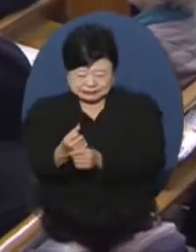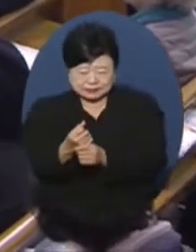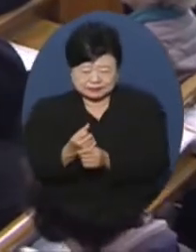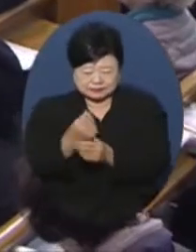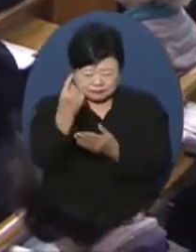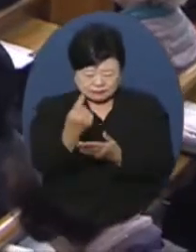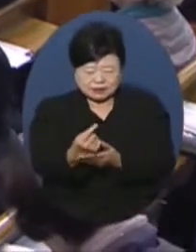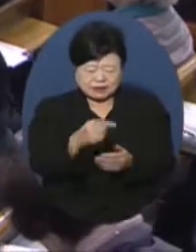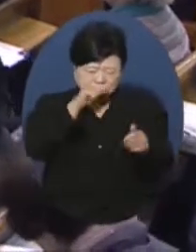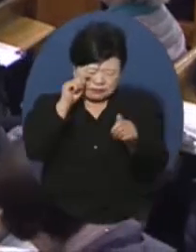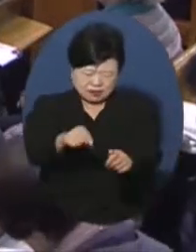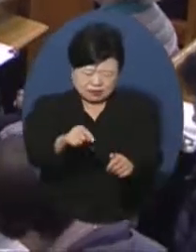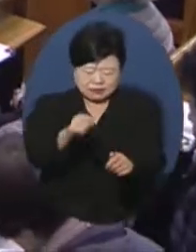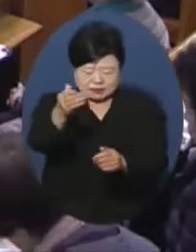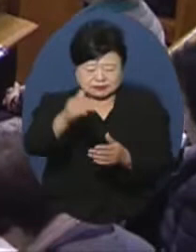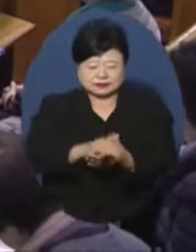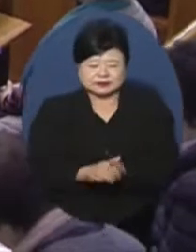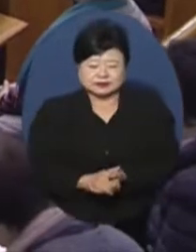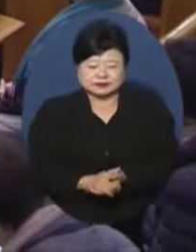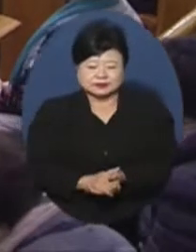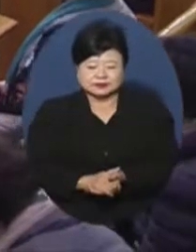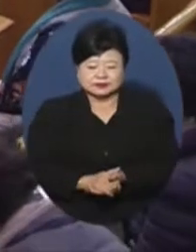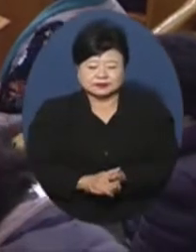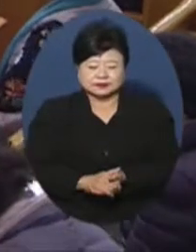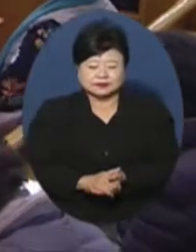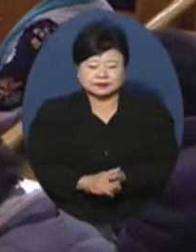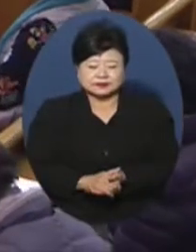잡으라는 명령을 내렸습니다.